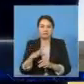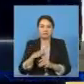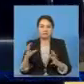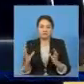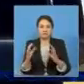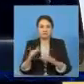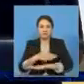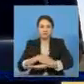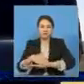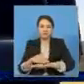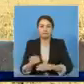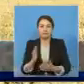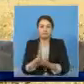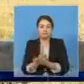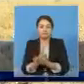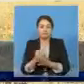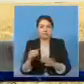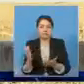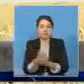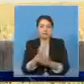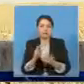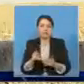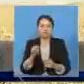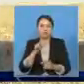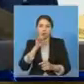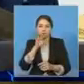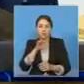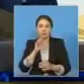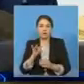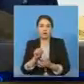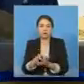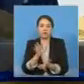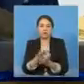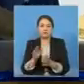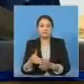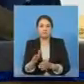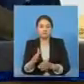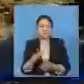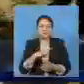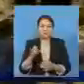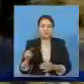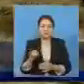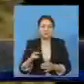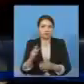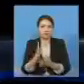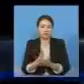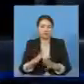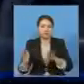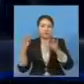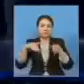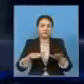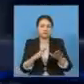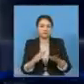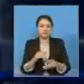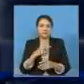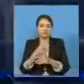охраняемой территории. Здесь обнаружены такие находки, как зубы акул. Это свидетельствует, что когда-то на территории региона было тропическое море.